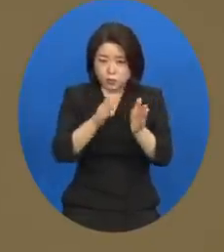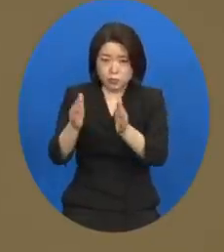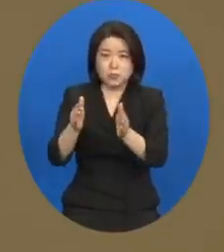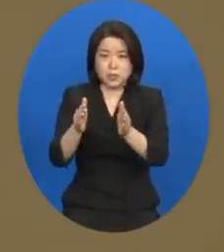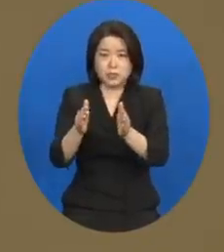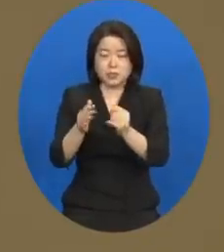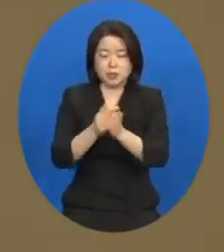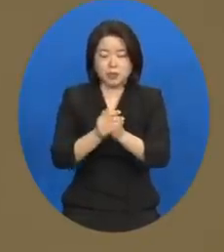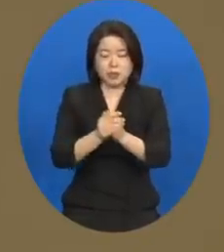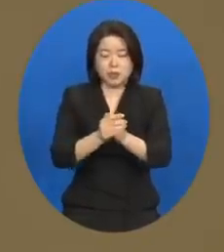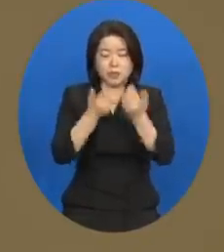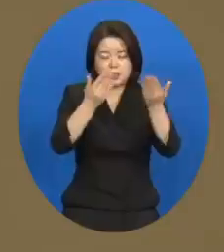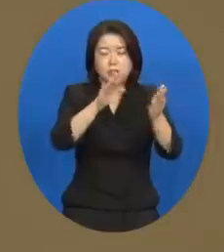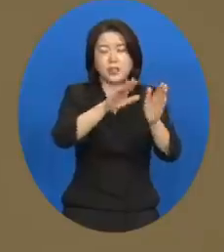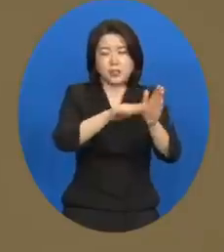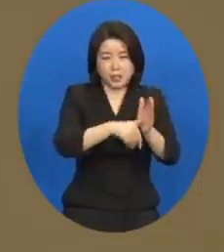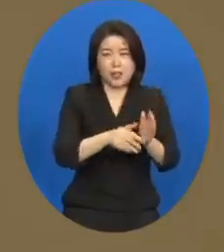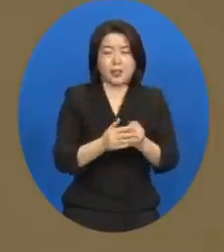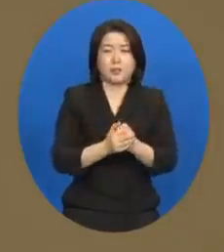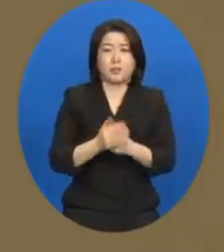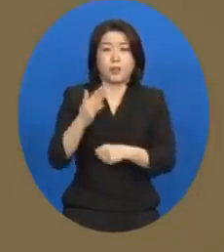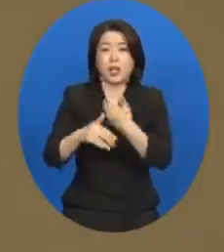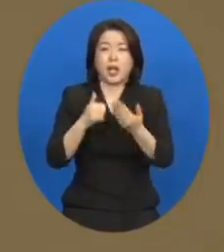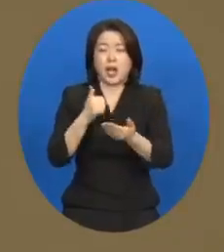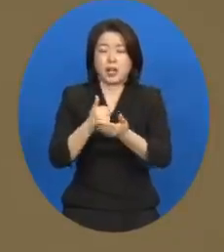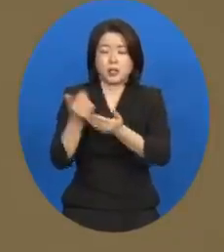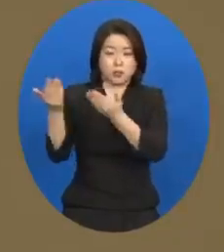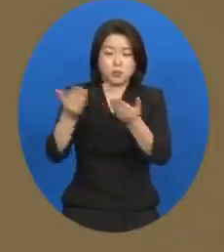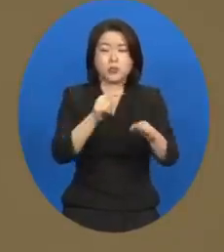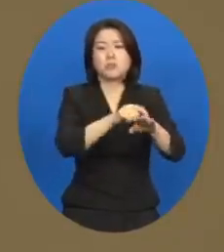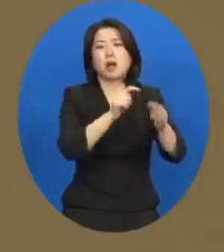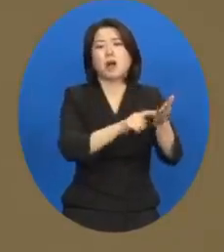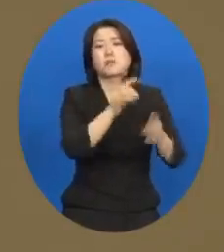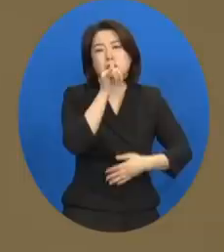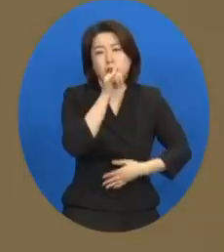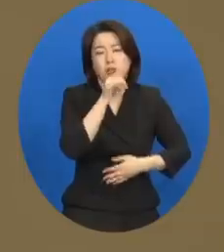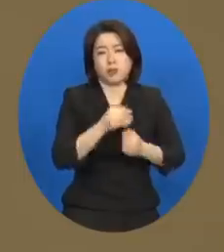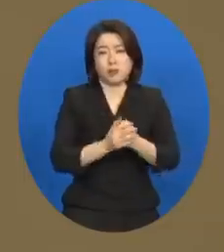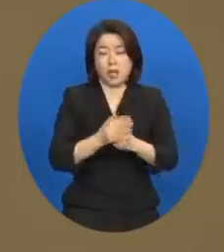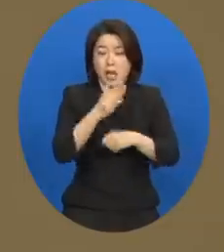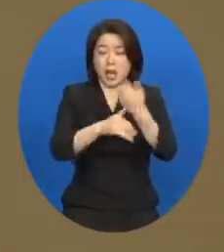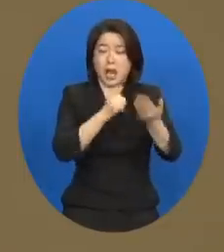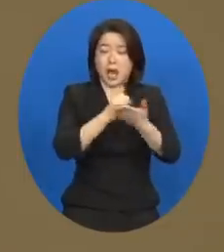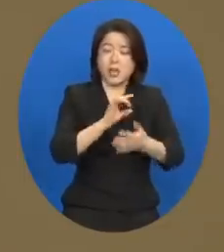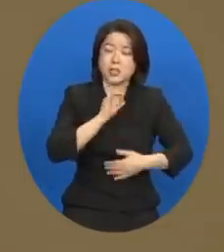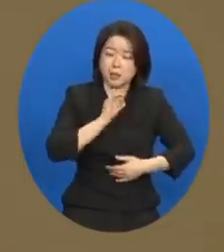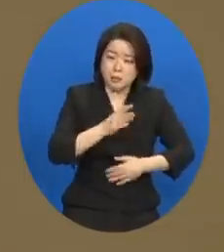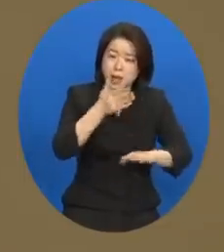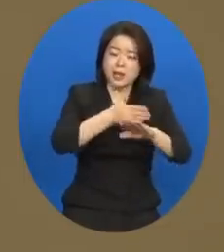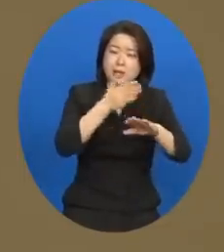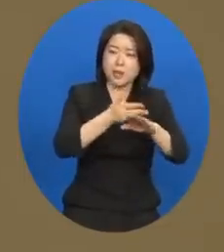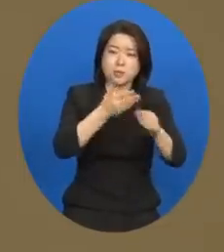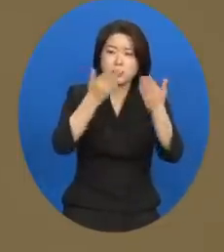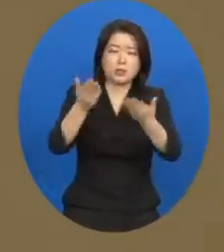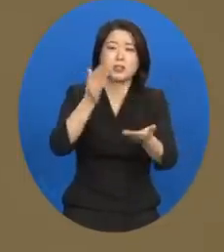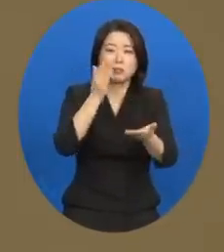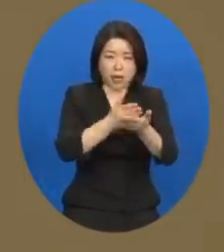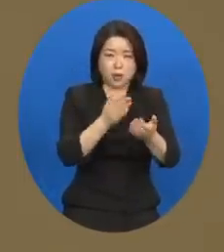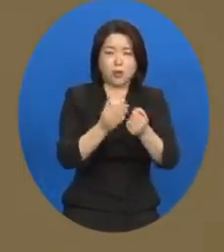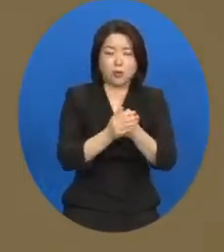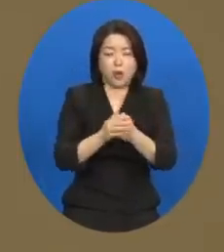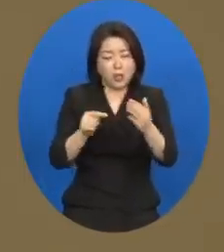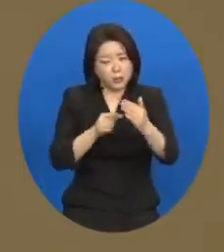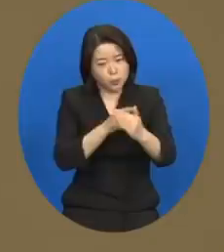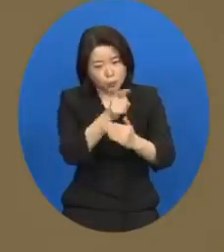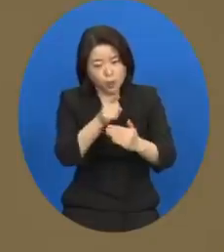드리는데 하나님께서 그런 마음 주시더래요. 하나님께만 감사하지 말아야 한다.